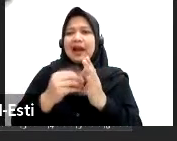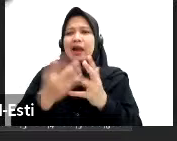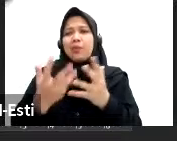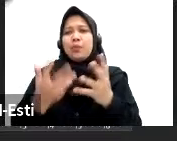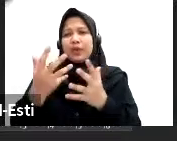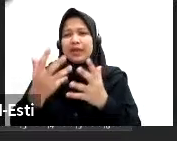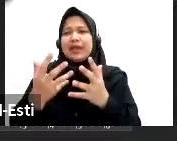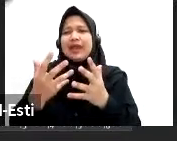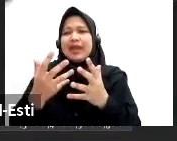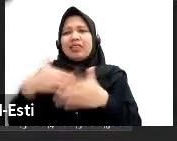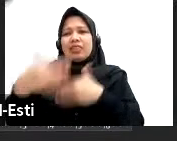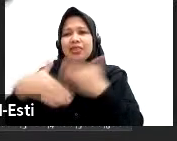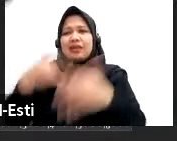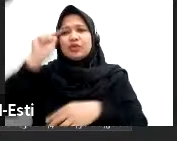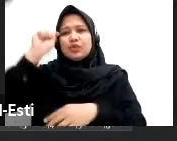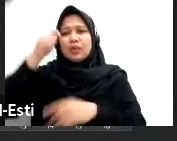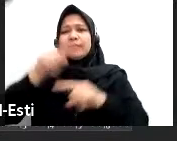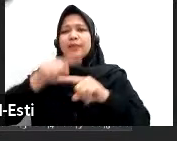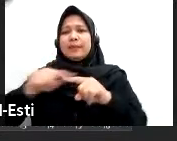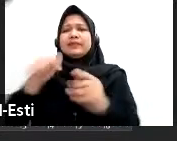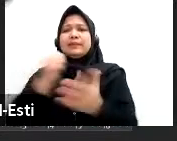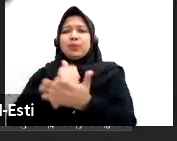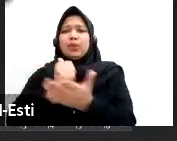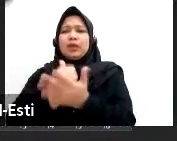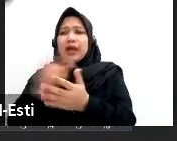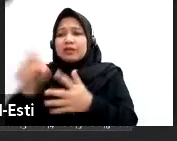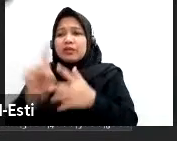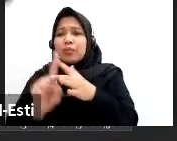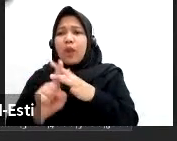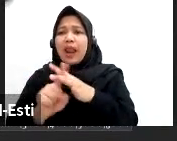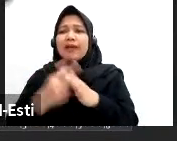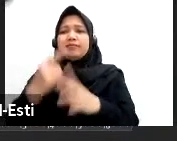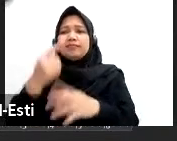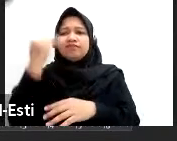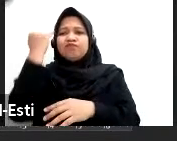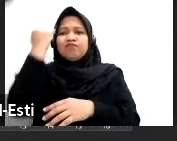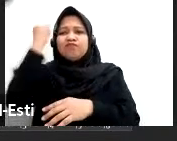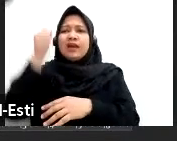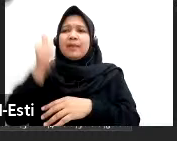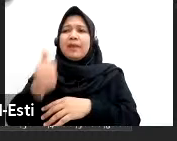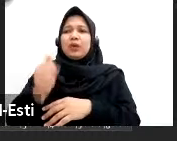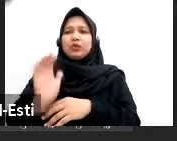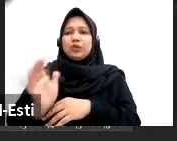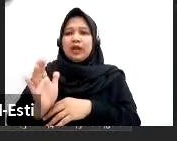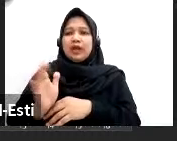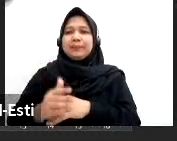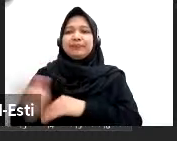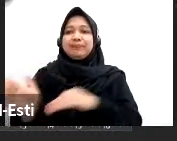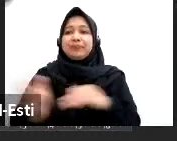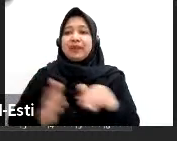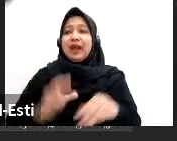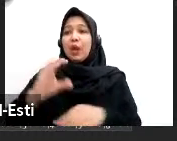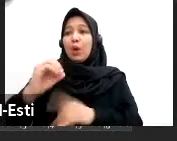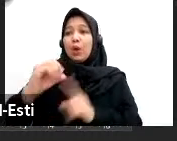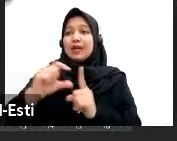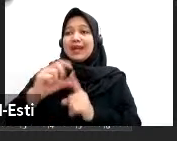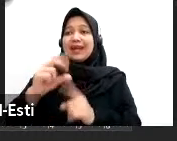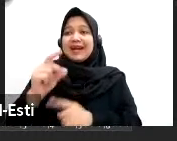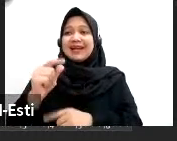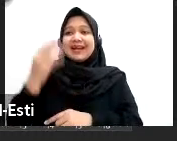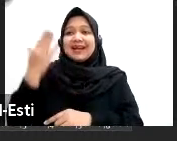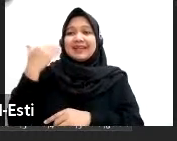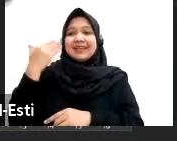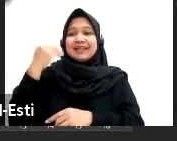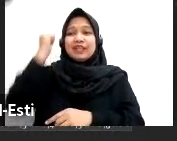cikal-bakal nya sudah sangat bagus Ayo kita bicara tentang ojear sampaikan